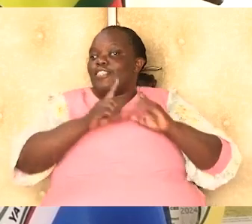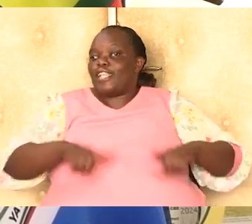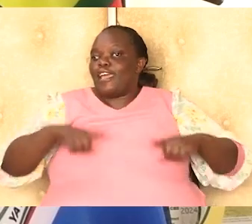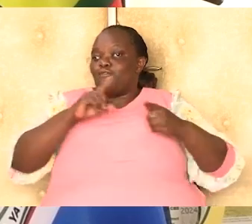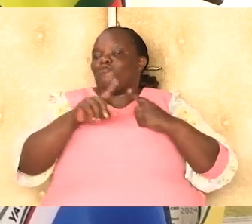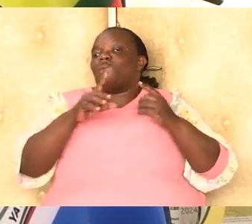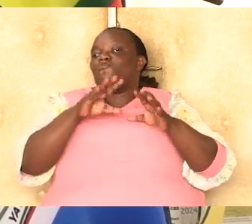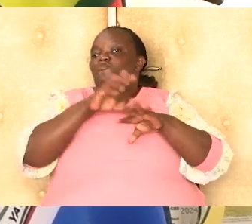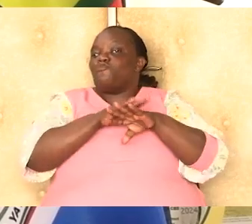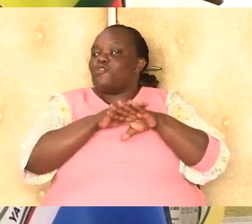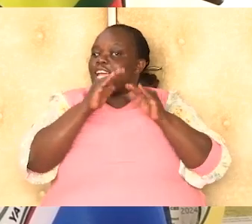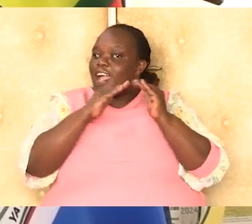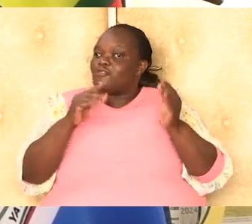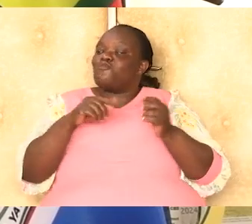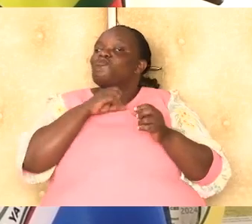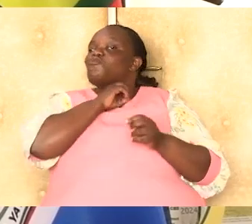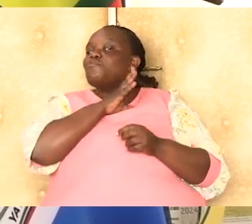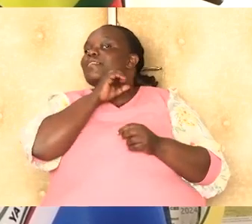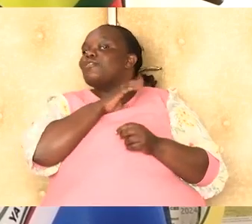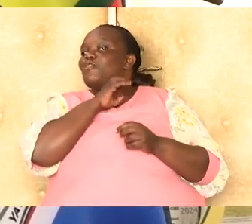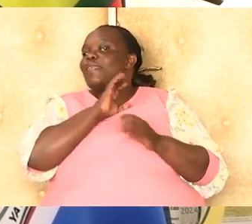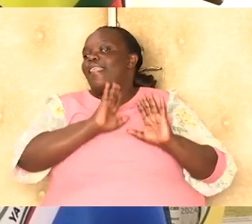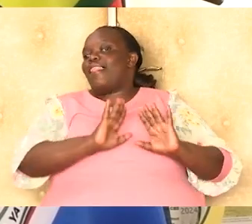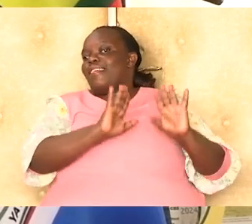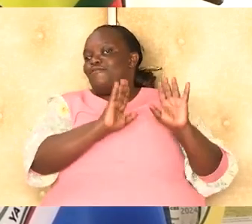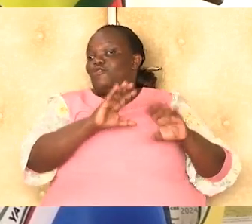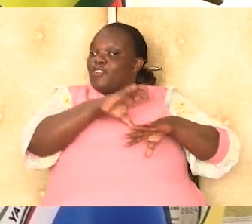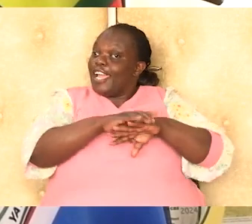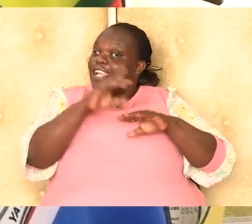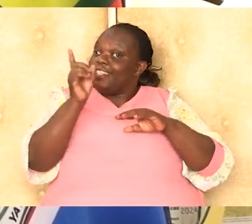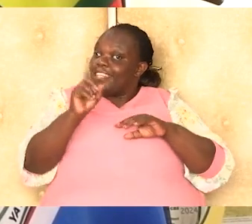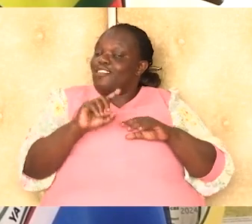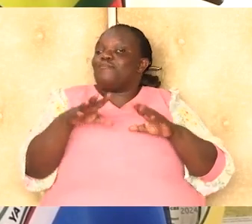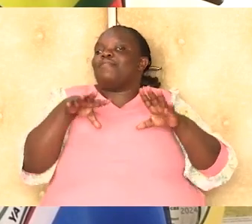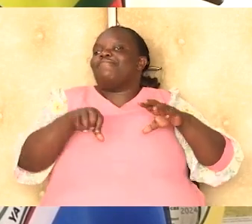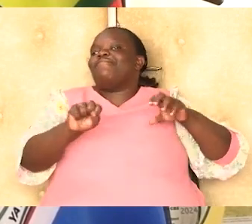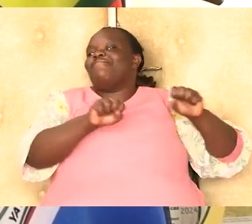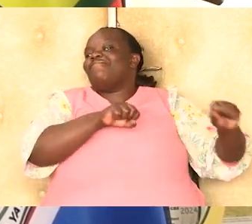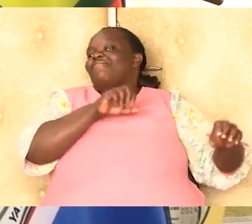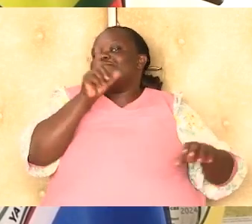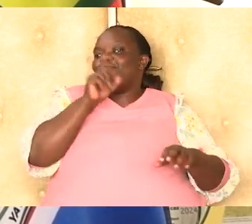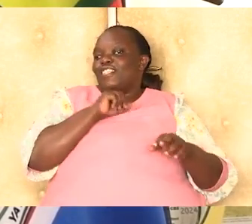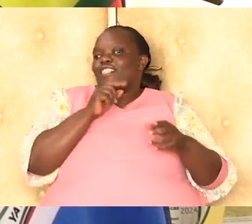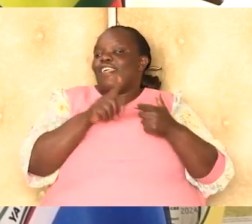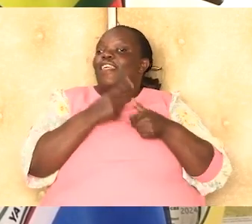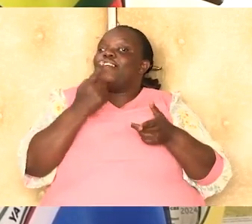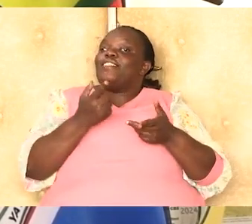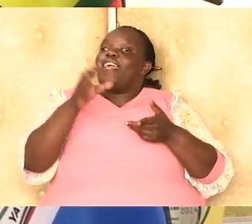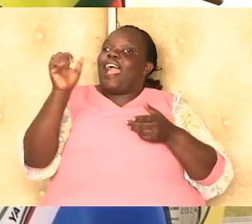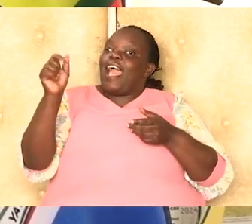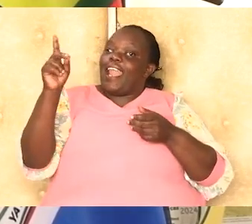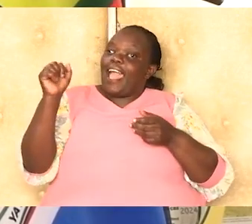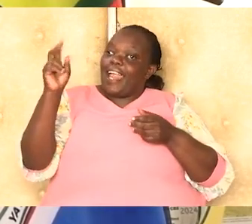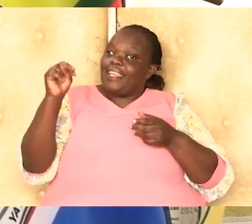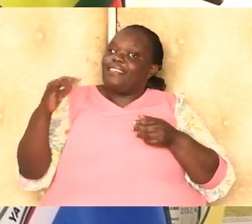wale ukikuwa hapo unapika kelele unasema havuizikani wacha utapata narobi mechukulua na wewe hauko na pia hata mambo ya mambo ya adani